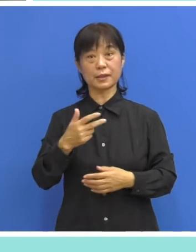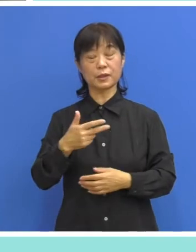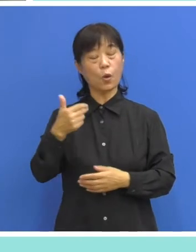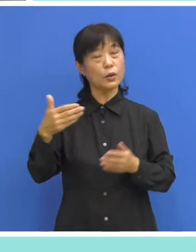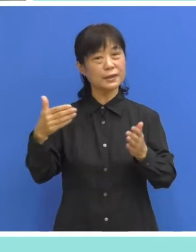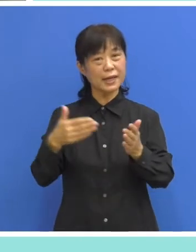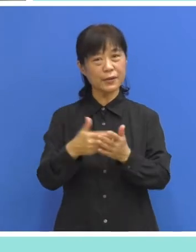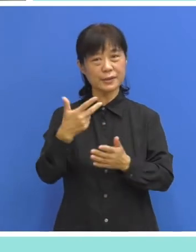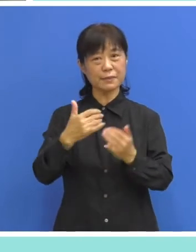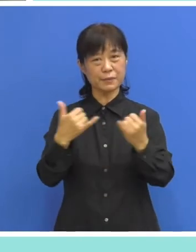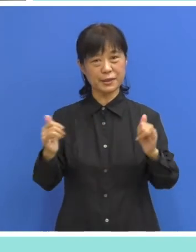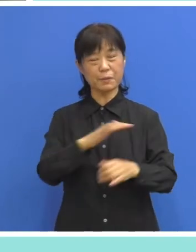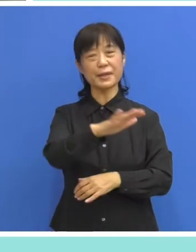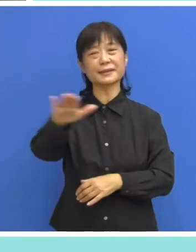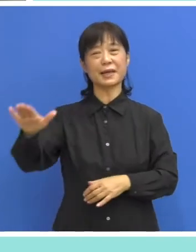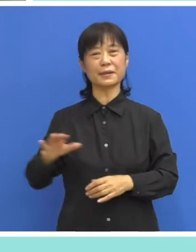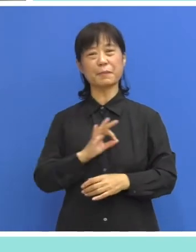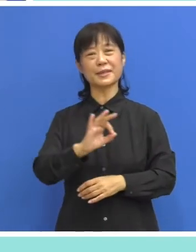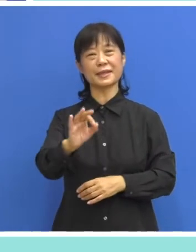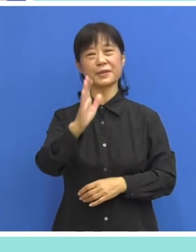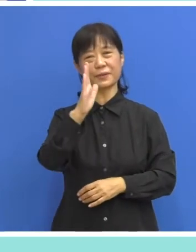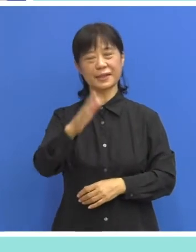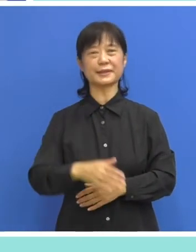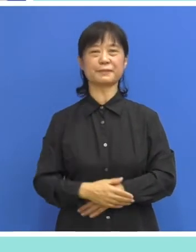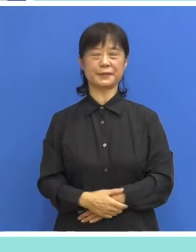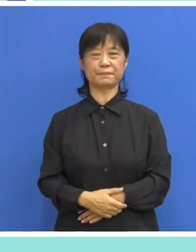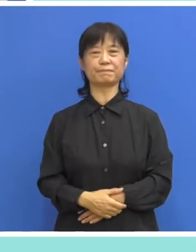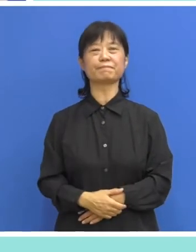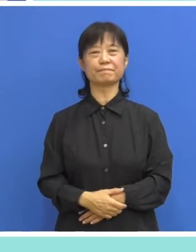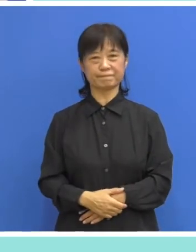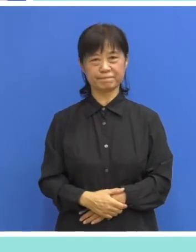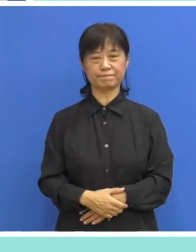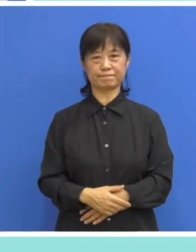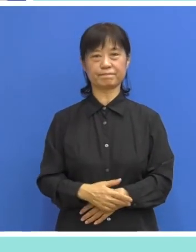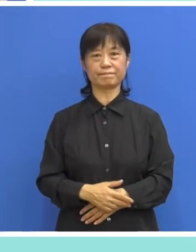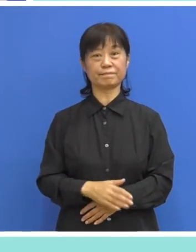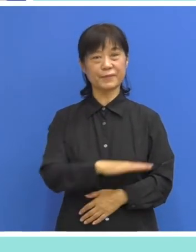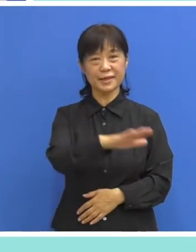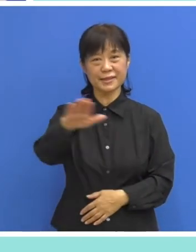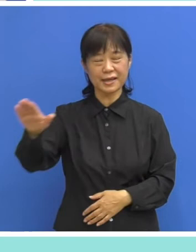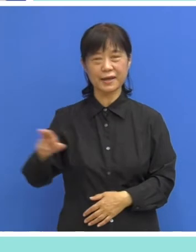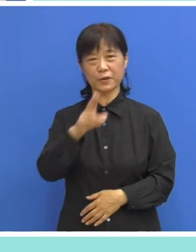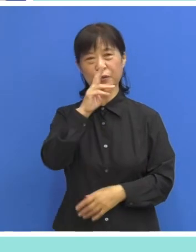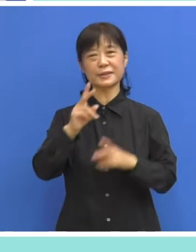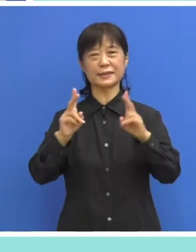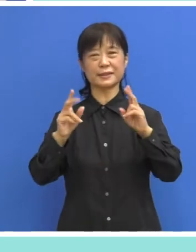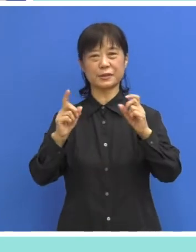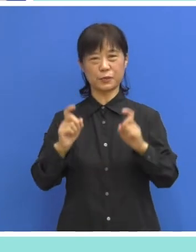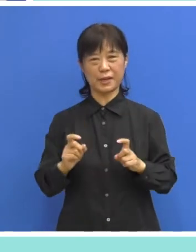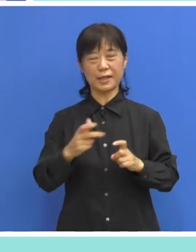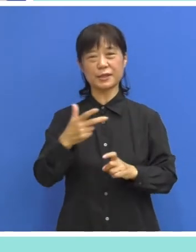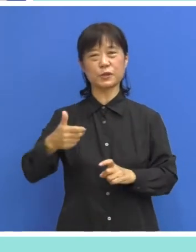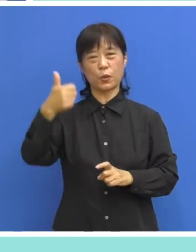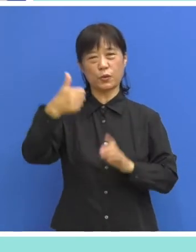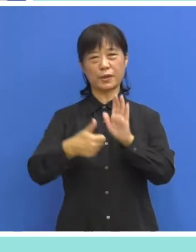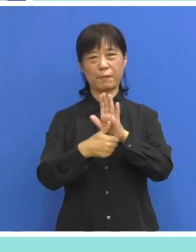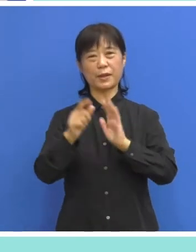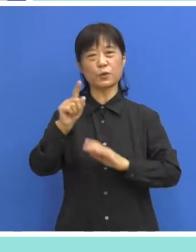の皆様に一言メッセージをお願いします。 はい、市民の皆さんこんにちは、大村市長の園田博史